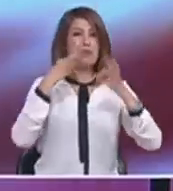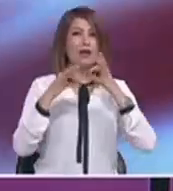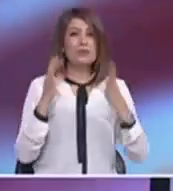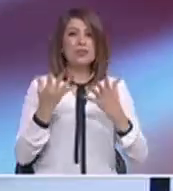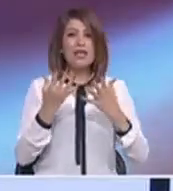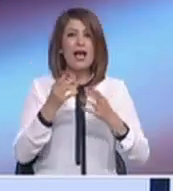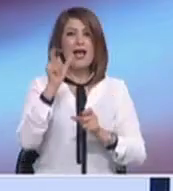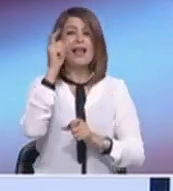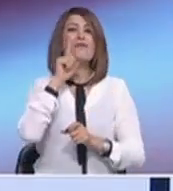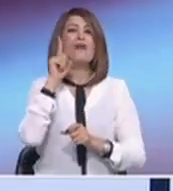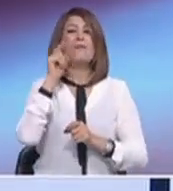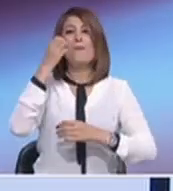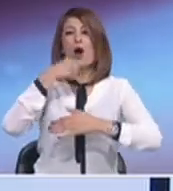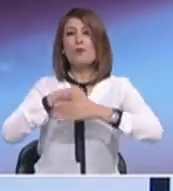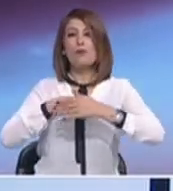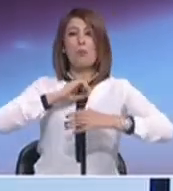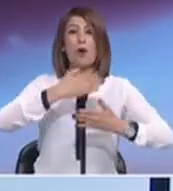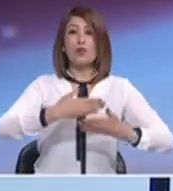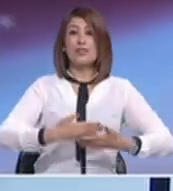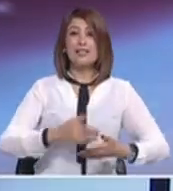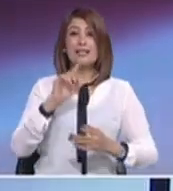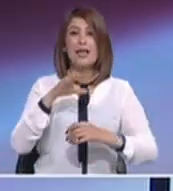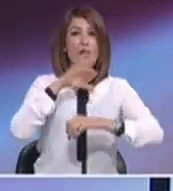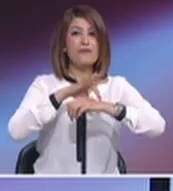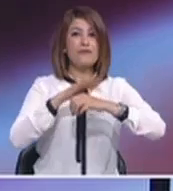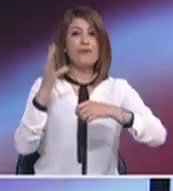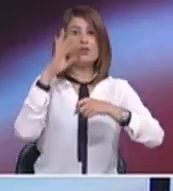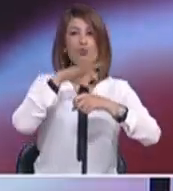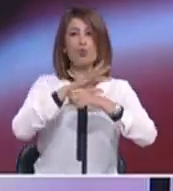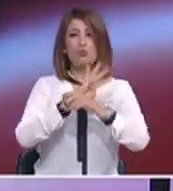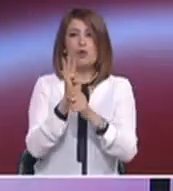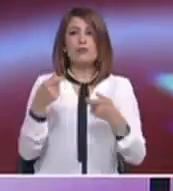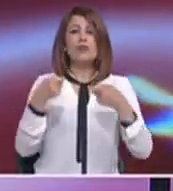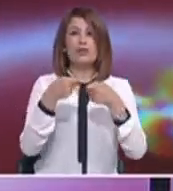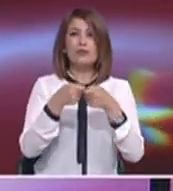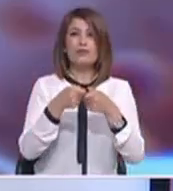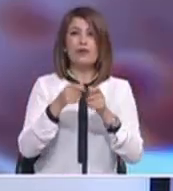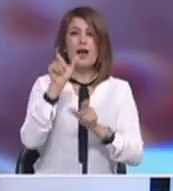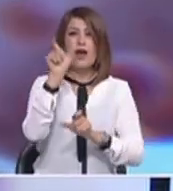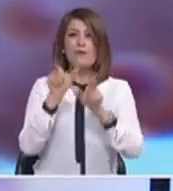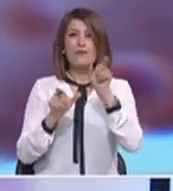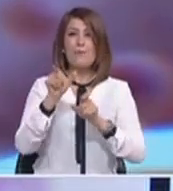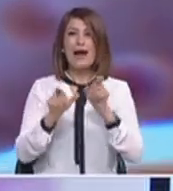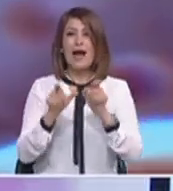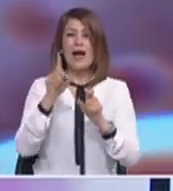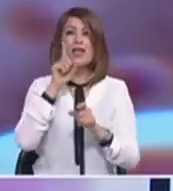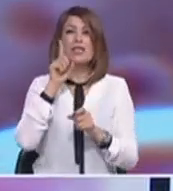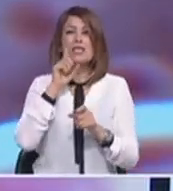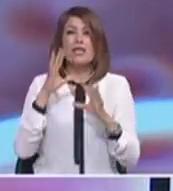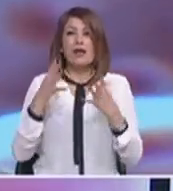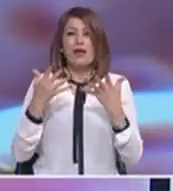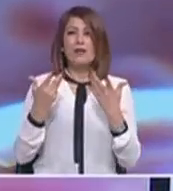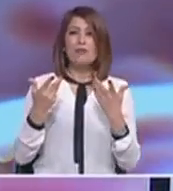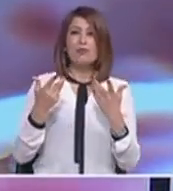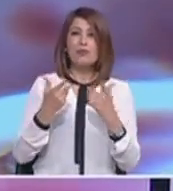الحامل وفيروس كورونا 19 وايضا اني سالم يحمل لا يحمل